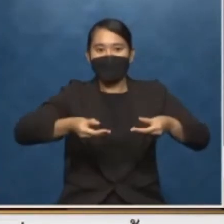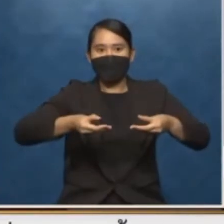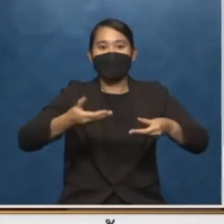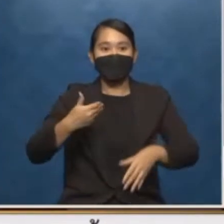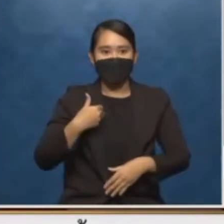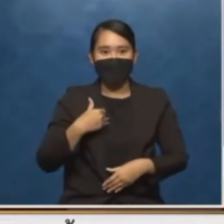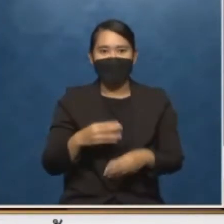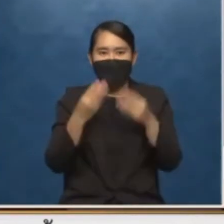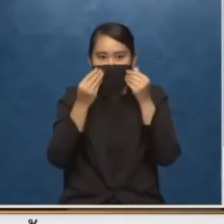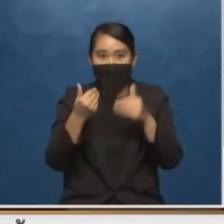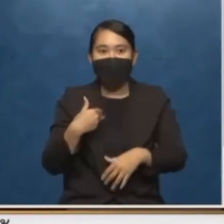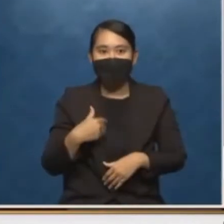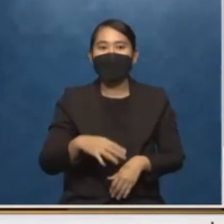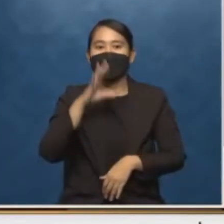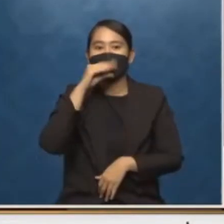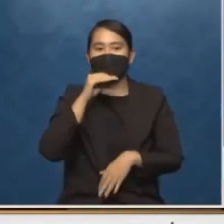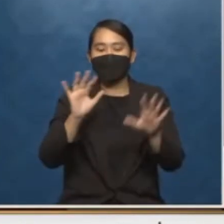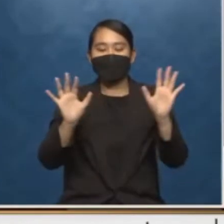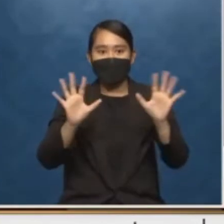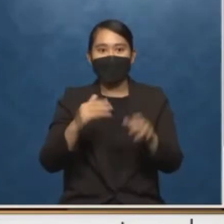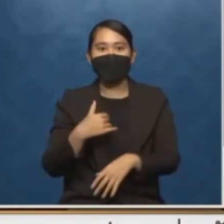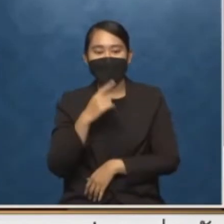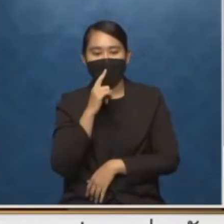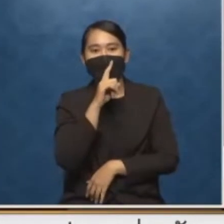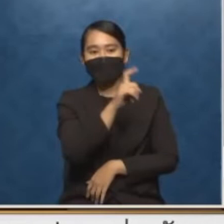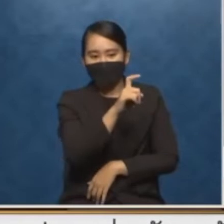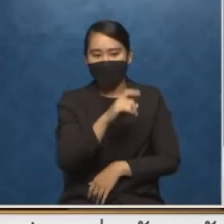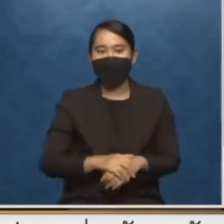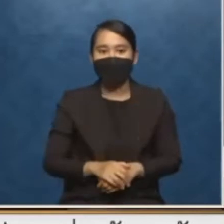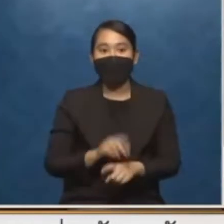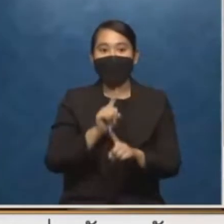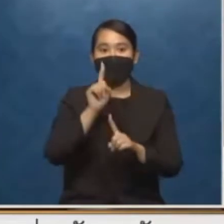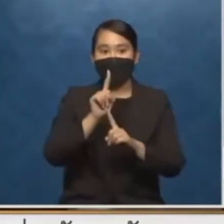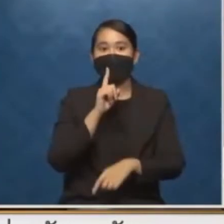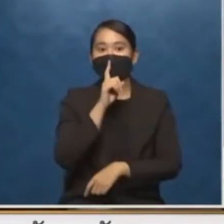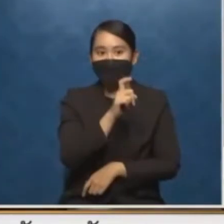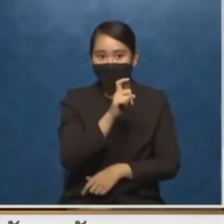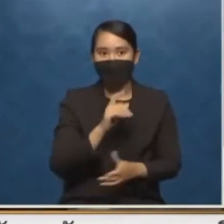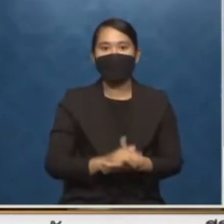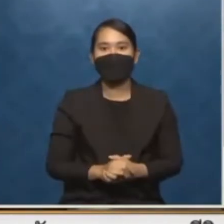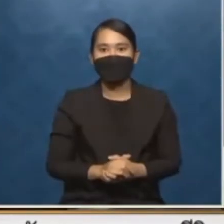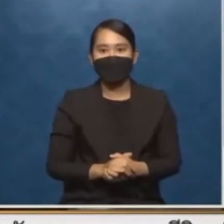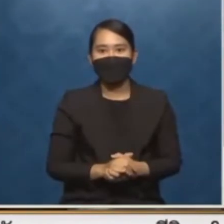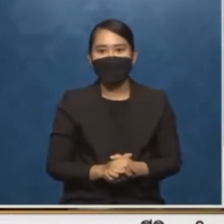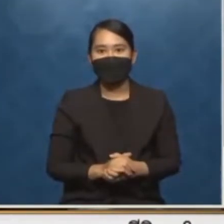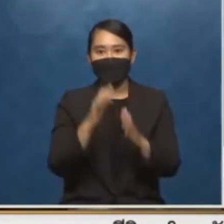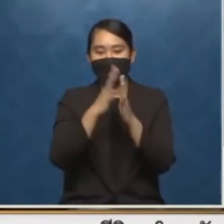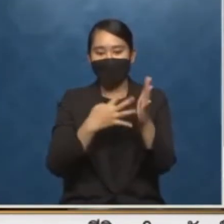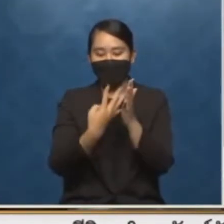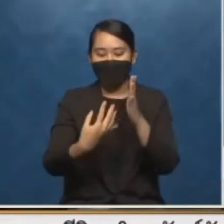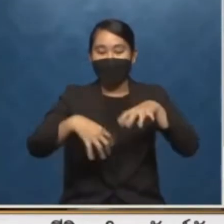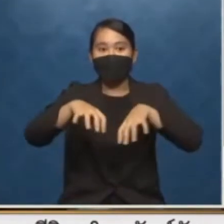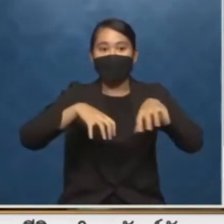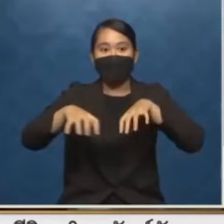แต่คงไม่เอามาพูดตรงนี้ผมจึงต้องถามเป็นคำถามที่หนึ่งเลยว่าในการจัดการศึกษาเพื่อให้มันทับเทียม